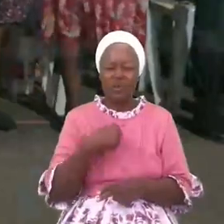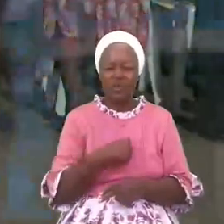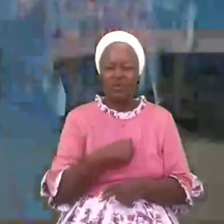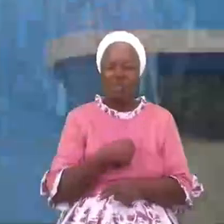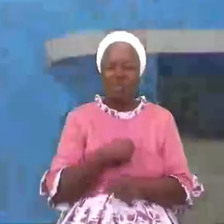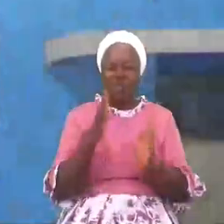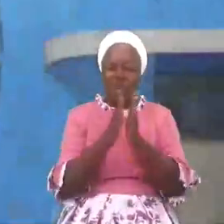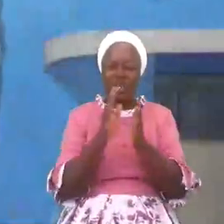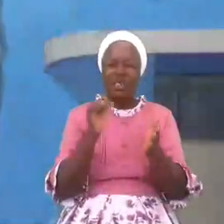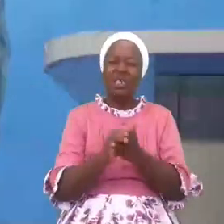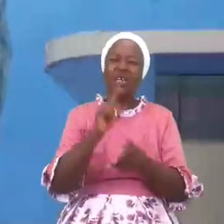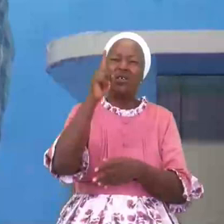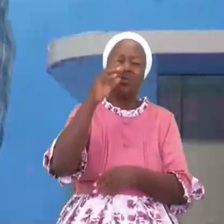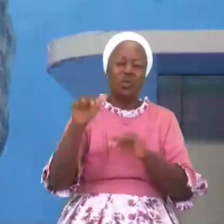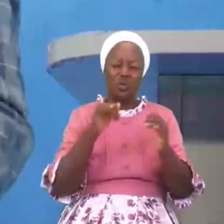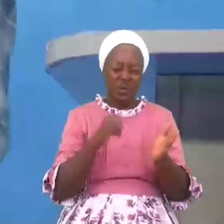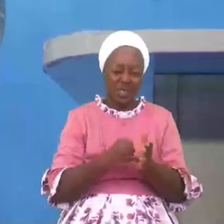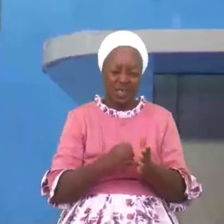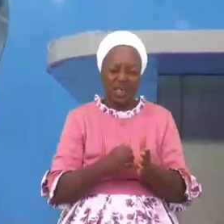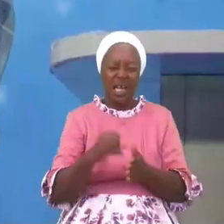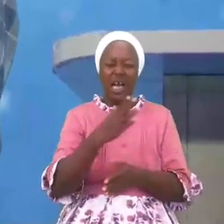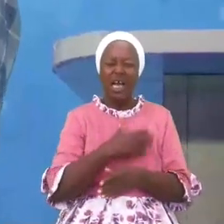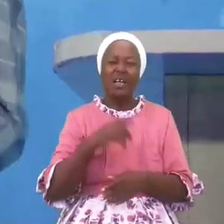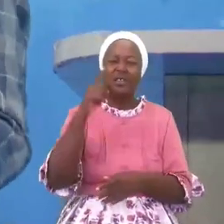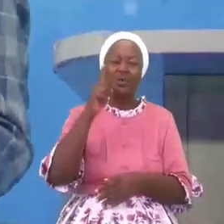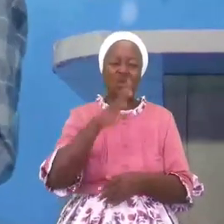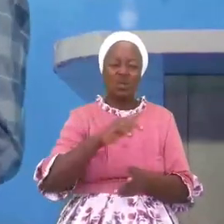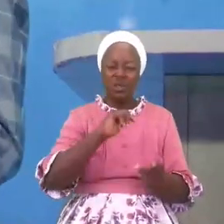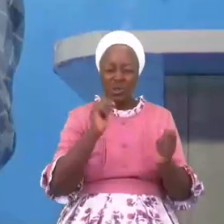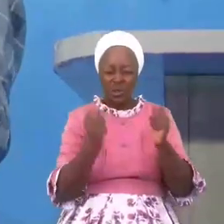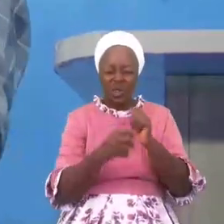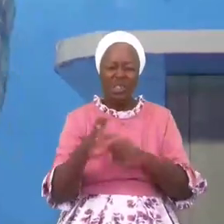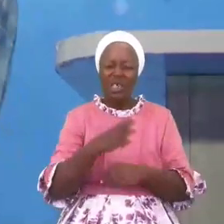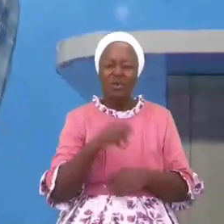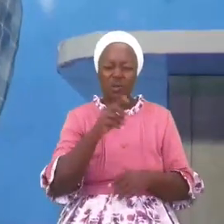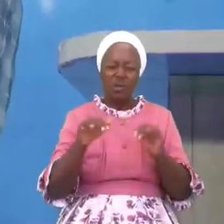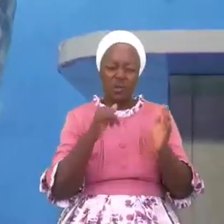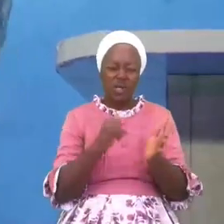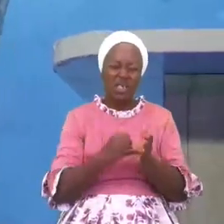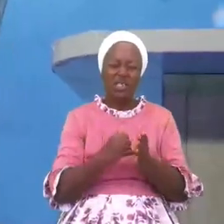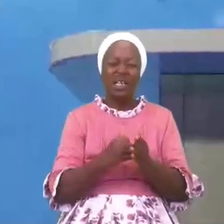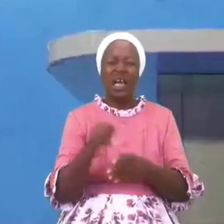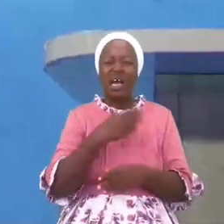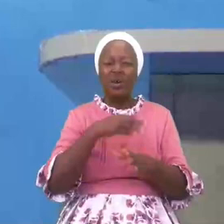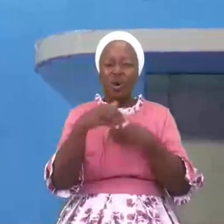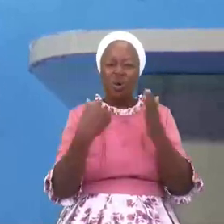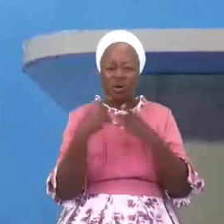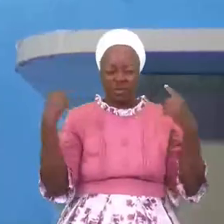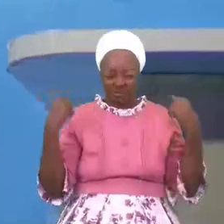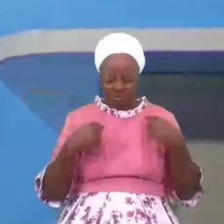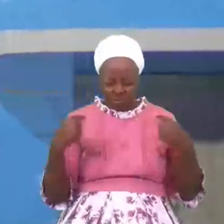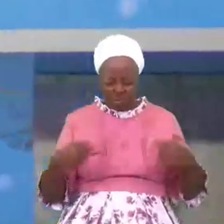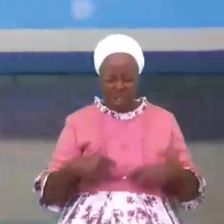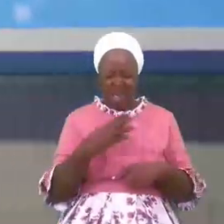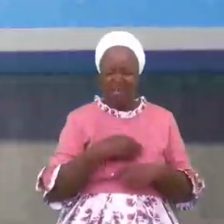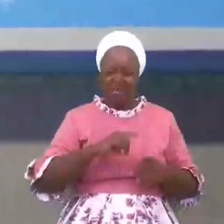Il va réparer ton cerveau, ton ventre, il va tout réparer. Et toutes les douleurs, toutes